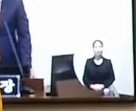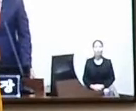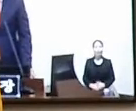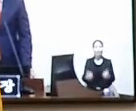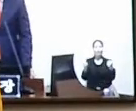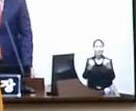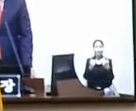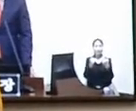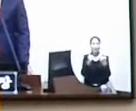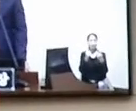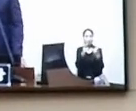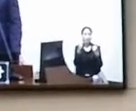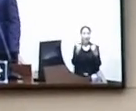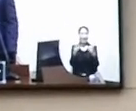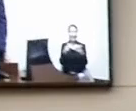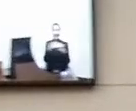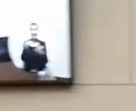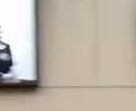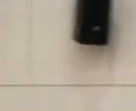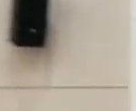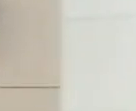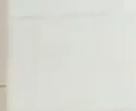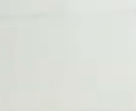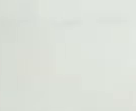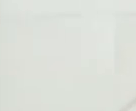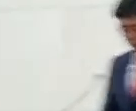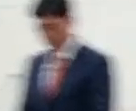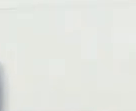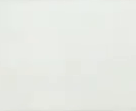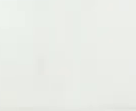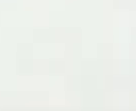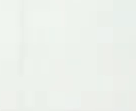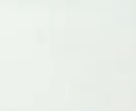의사일정 제11항 장애등급제 개편에 따른 안동시